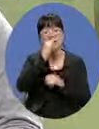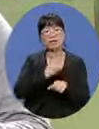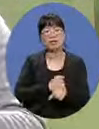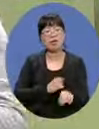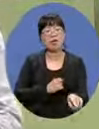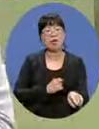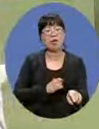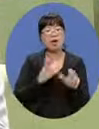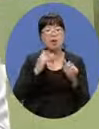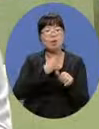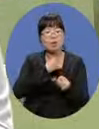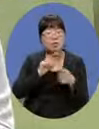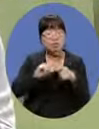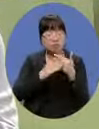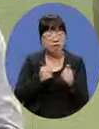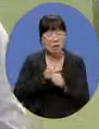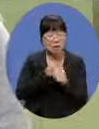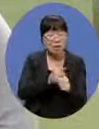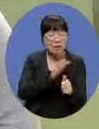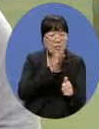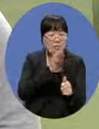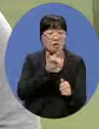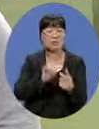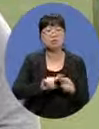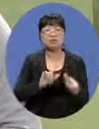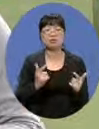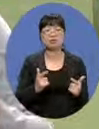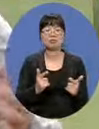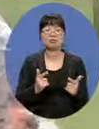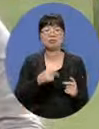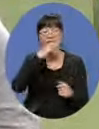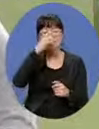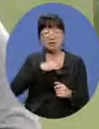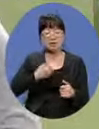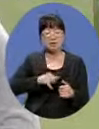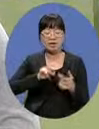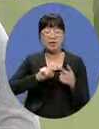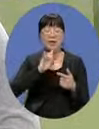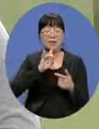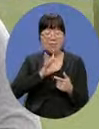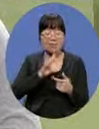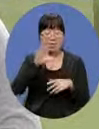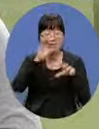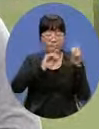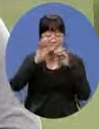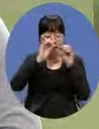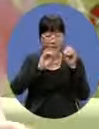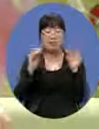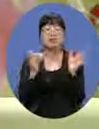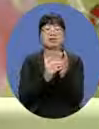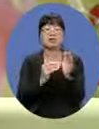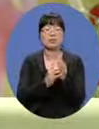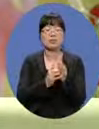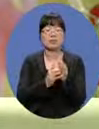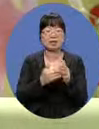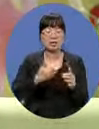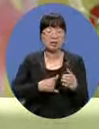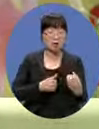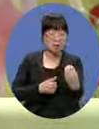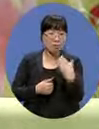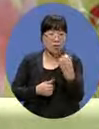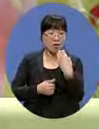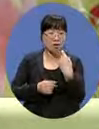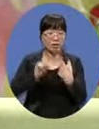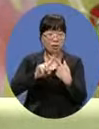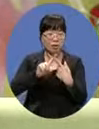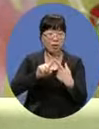애가 원하는 걸 다 따라주라는 네. 얘기냐? 그게 아닙니다. 그냥 아이 말을 들어주라는 겁니다. 아이의 말을, 요구를 들어주라는 것이 아니라